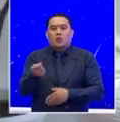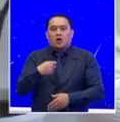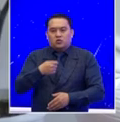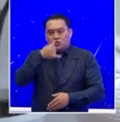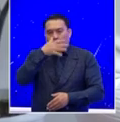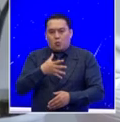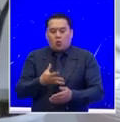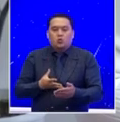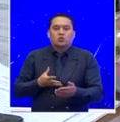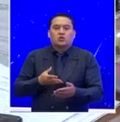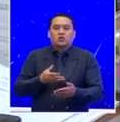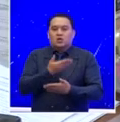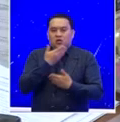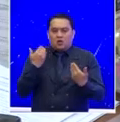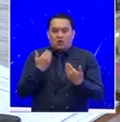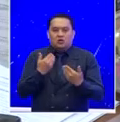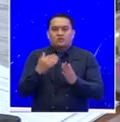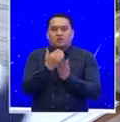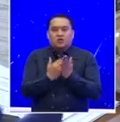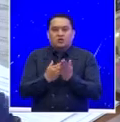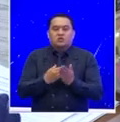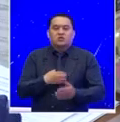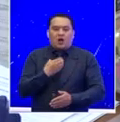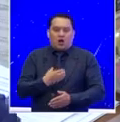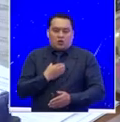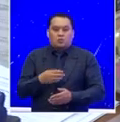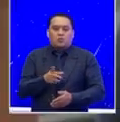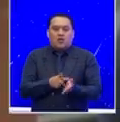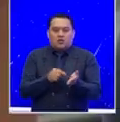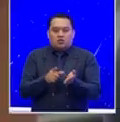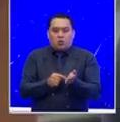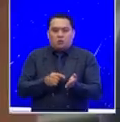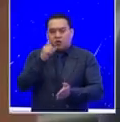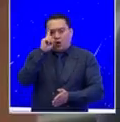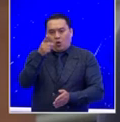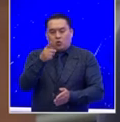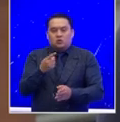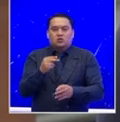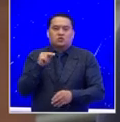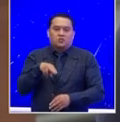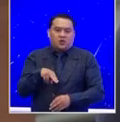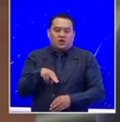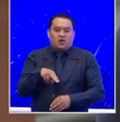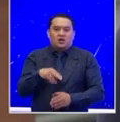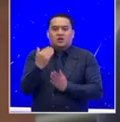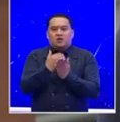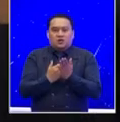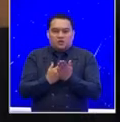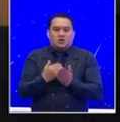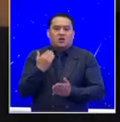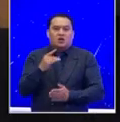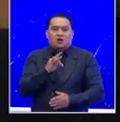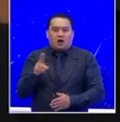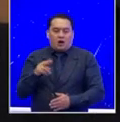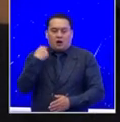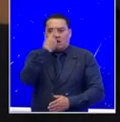смогут претендовать лица, не имеющие стажа в системе соцстрахования и пенсионных отчислений за год до введения ЧП. В список вошли и нерезиденты РК,